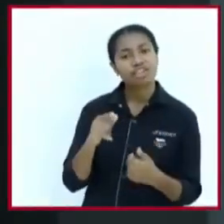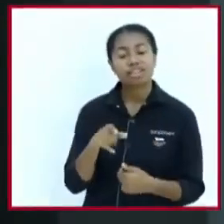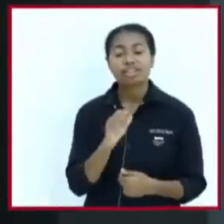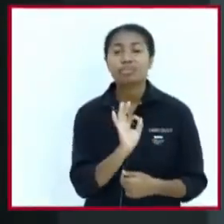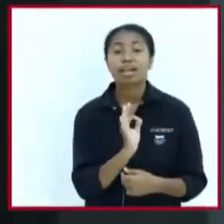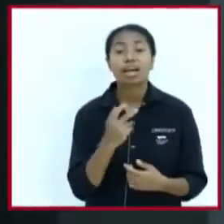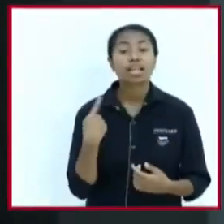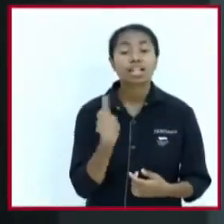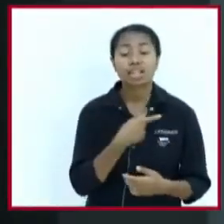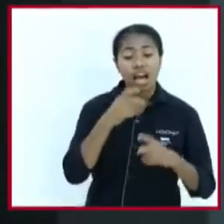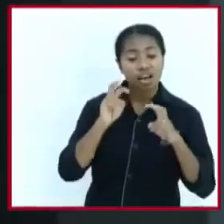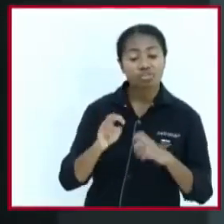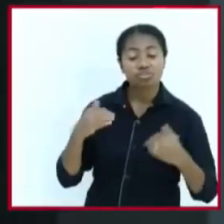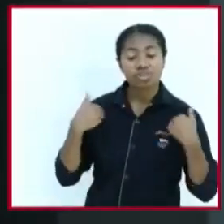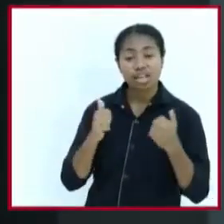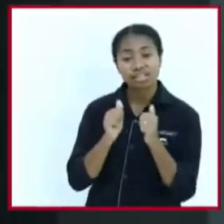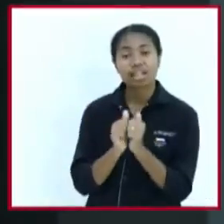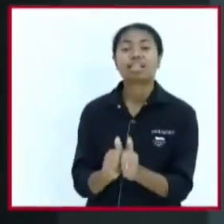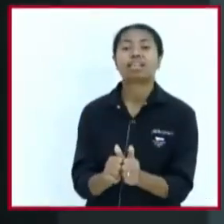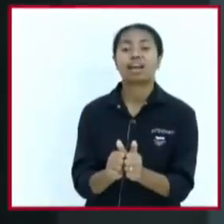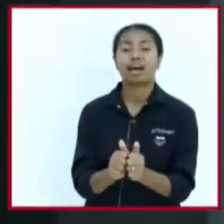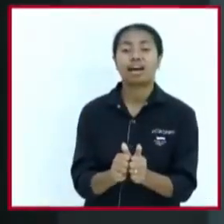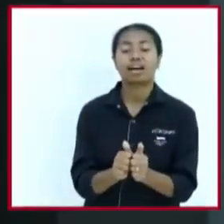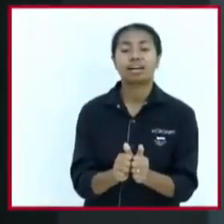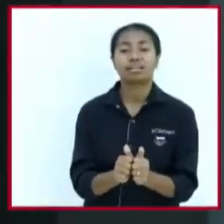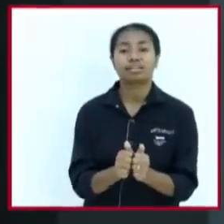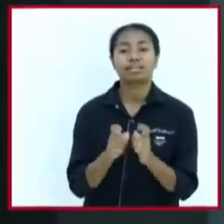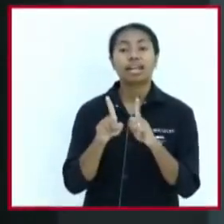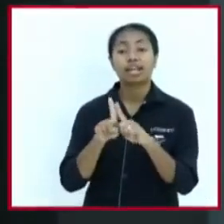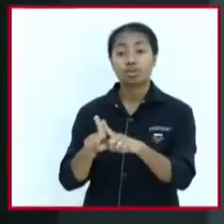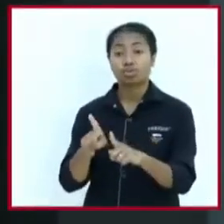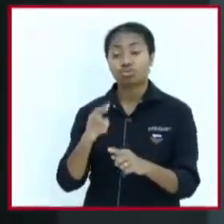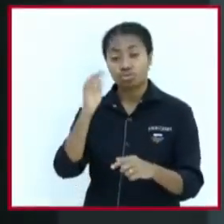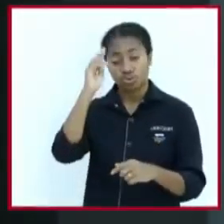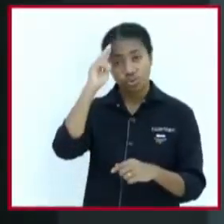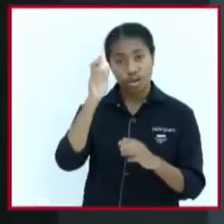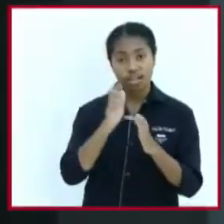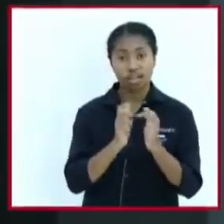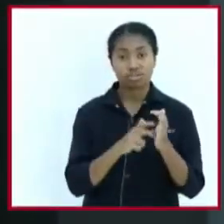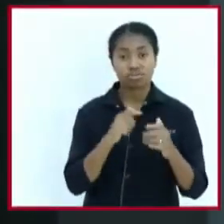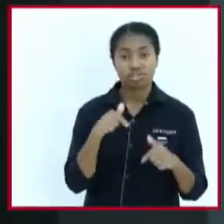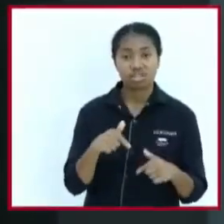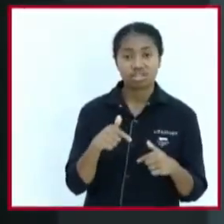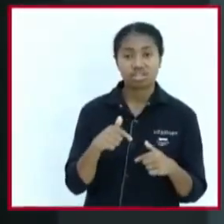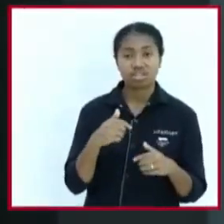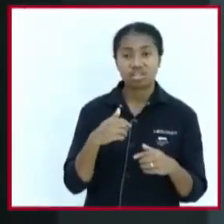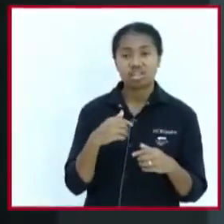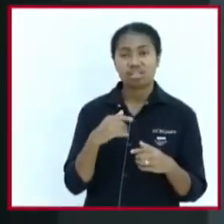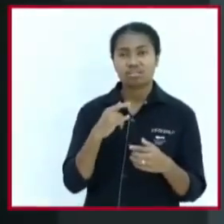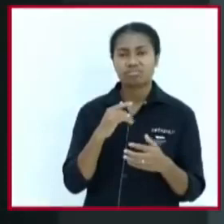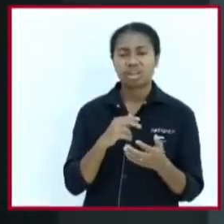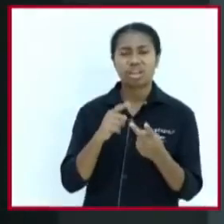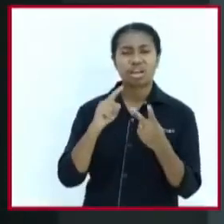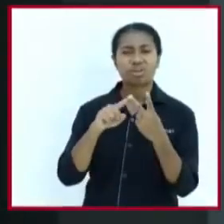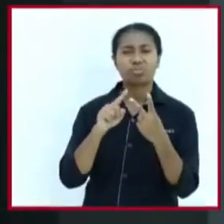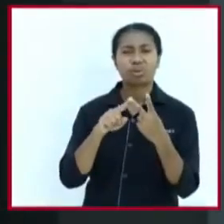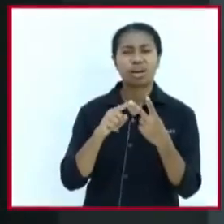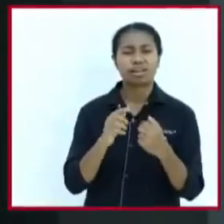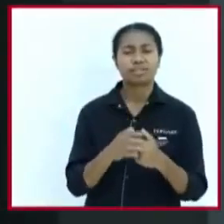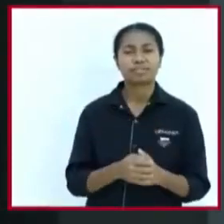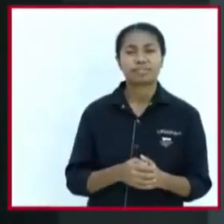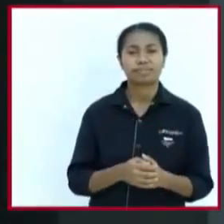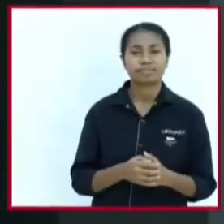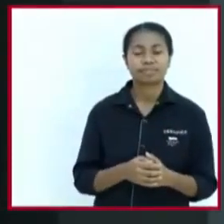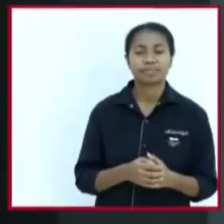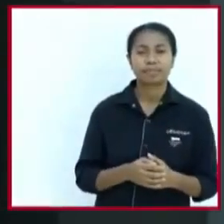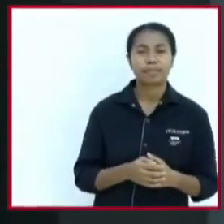setiap dalam pengiringan kita kepada Yesus Ini tekanan kedua dalam surat Ibrahim tekanan praktis